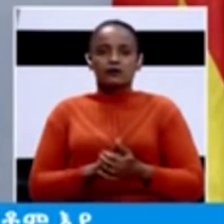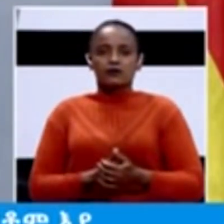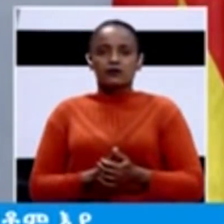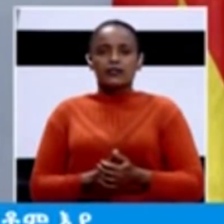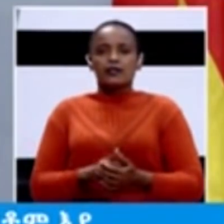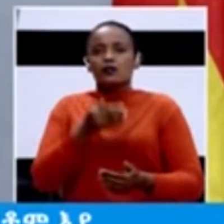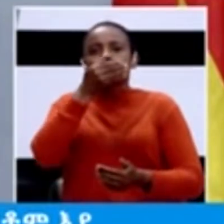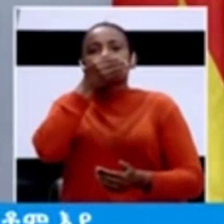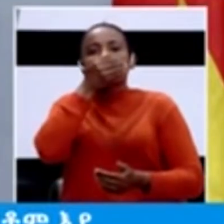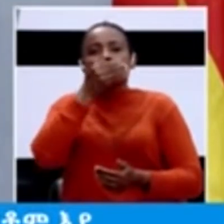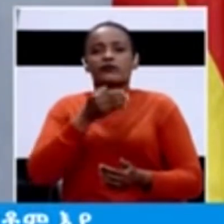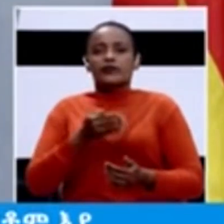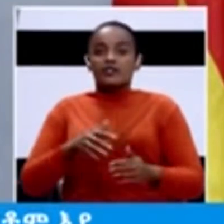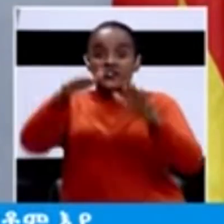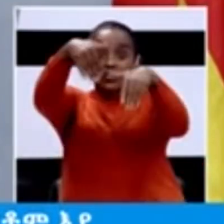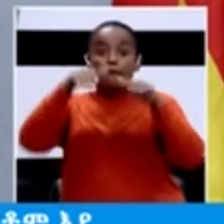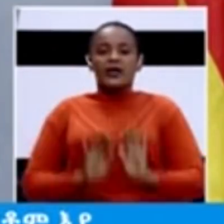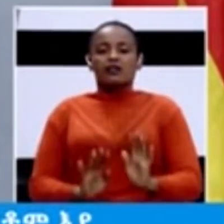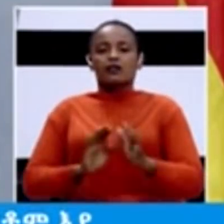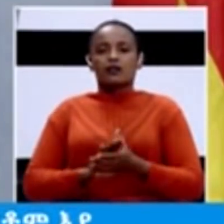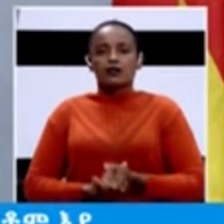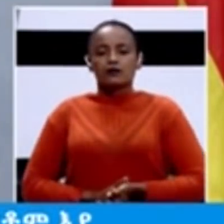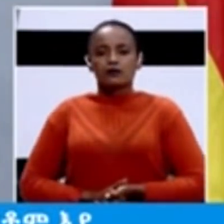ዝደፈረ ይቕበር